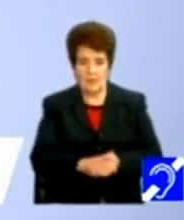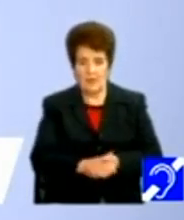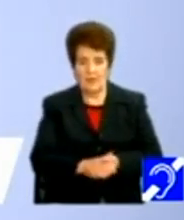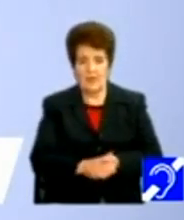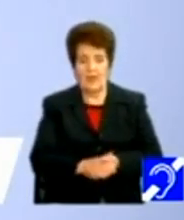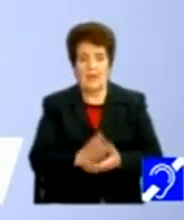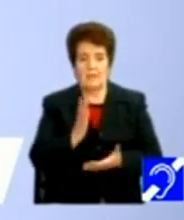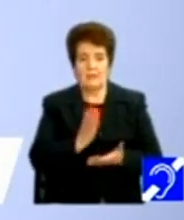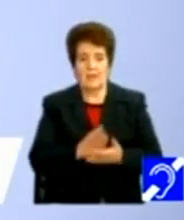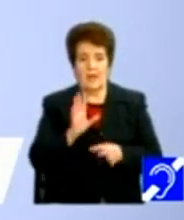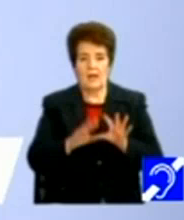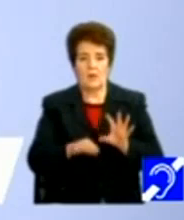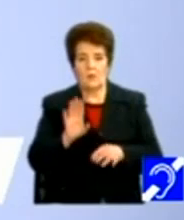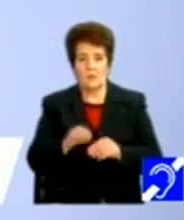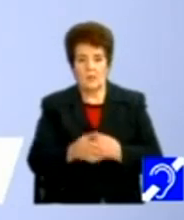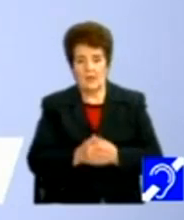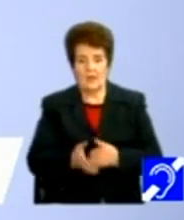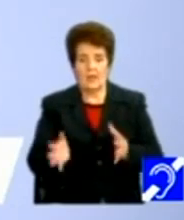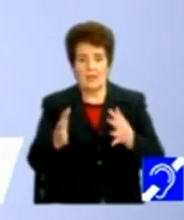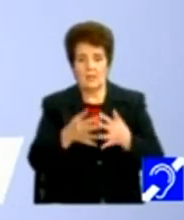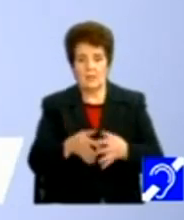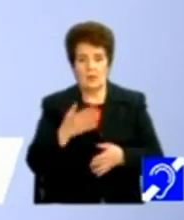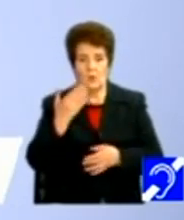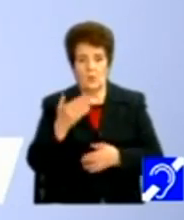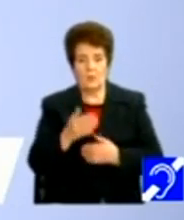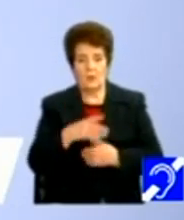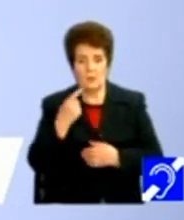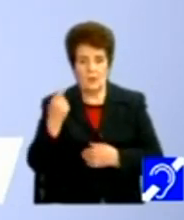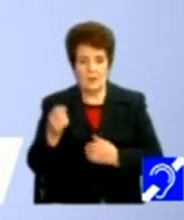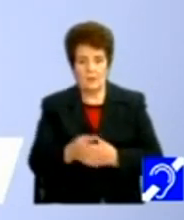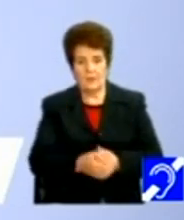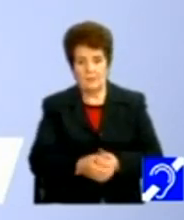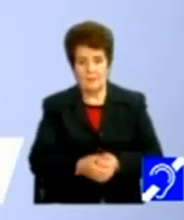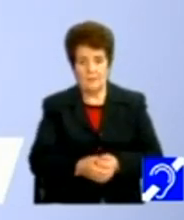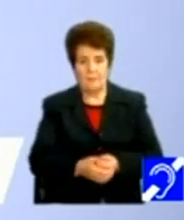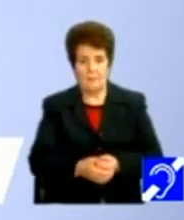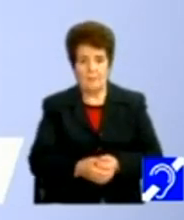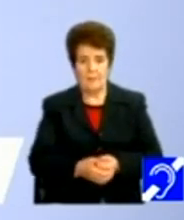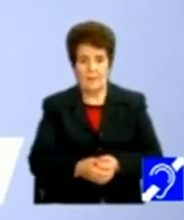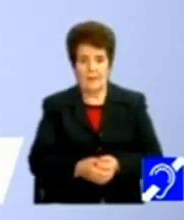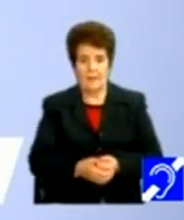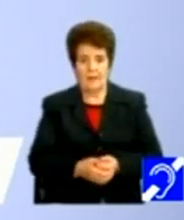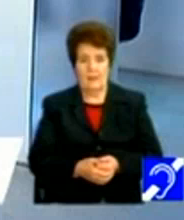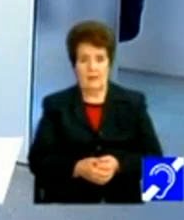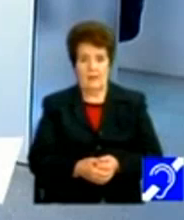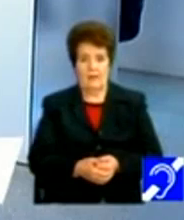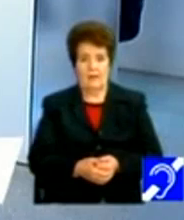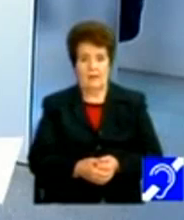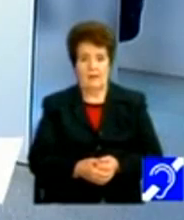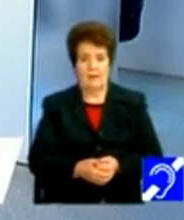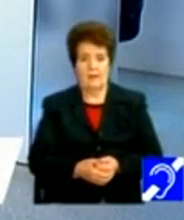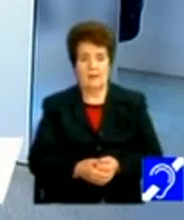ia în considerare ideea de reîntregire cu România ca opțiune politică de viitor. Domnul Chirtoacă,